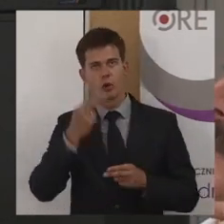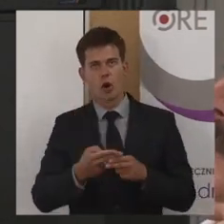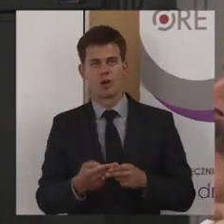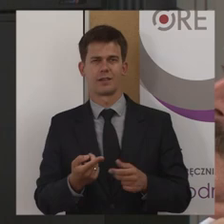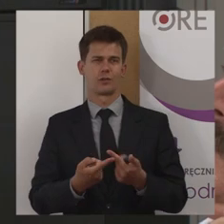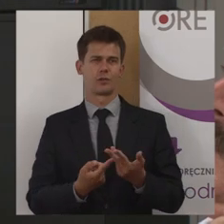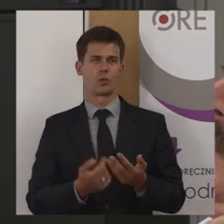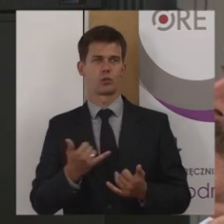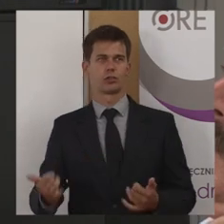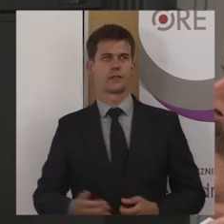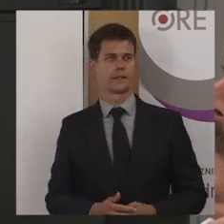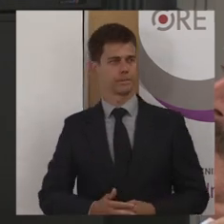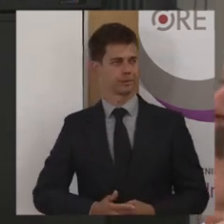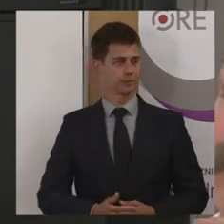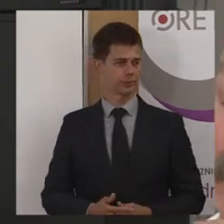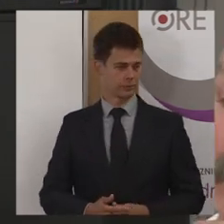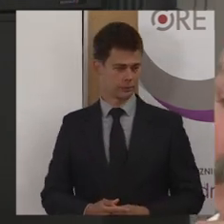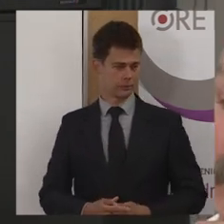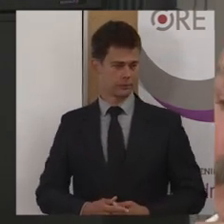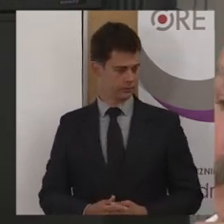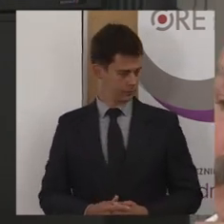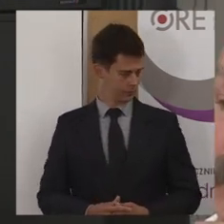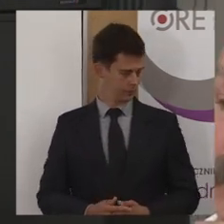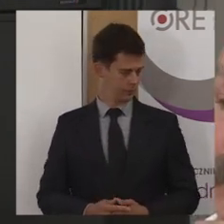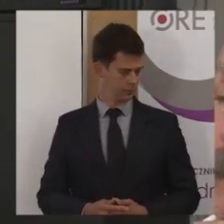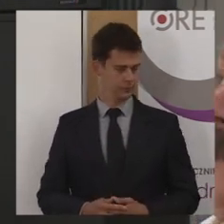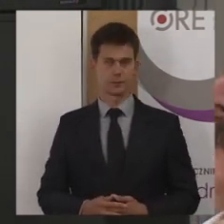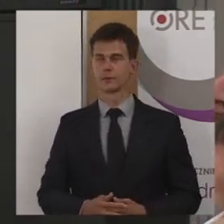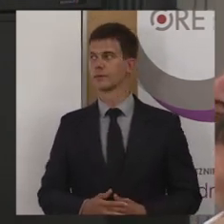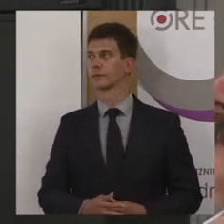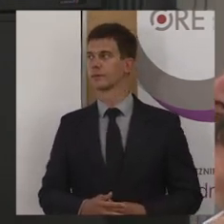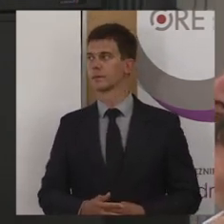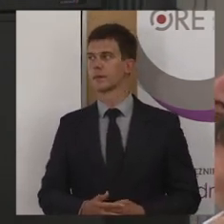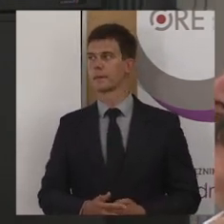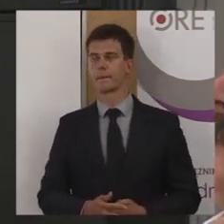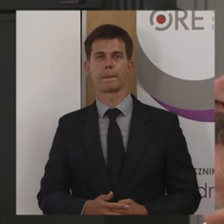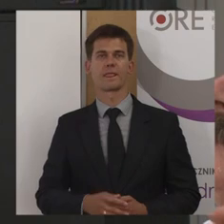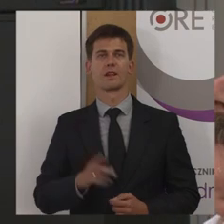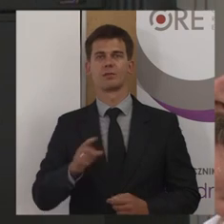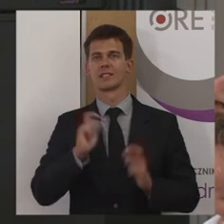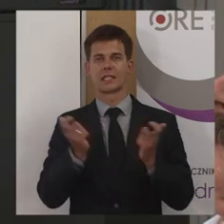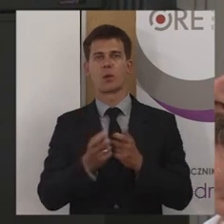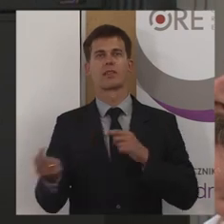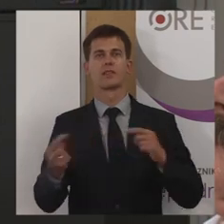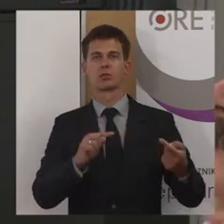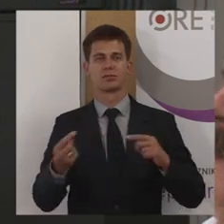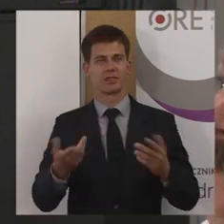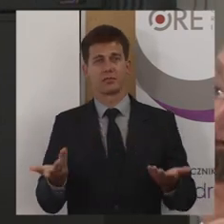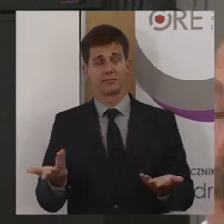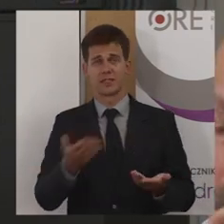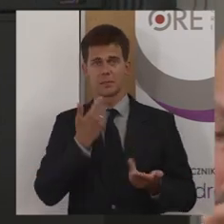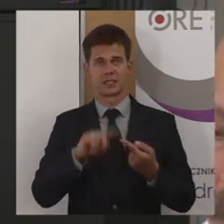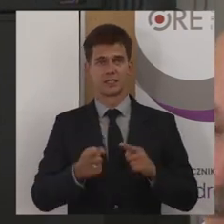wokół których jakby kręci się jakby tutaj ta cała nasza dyskusja, bo bez tych